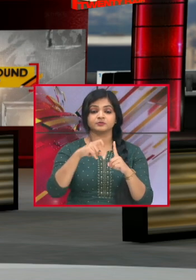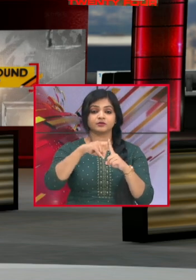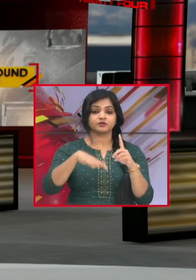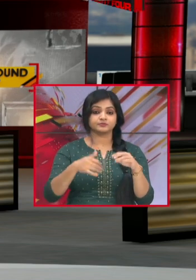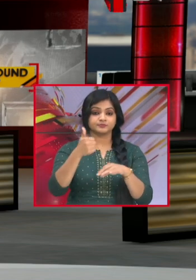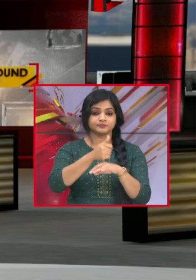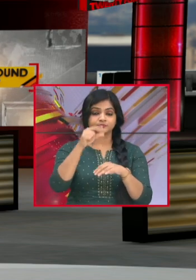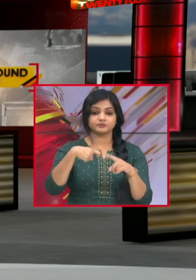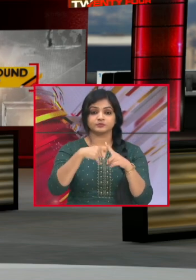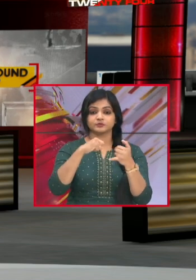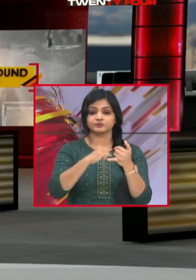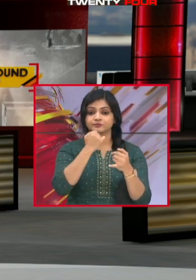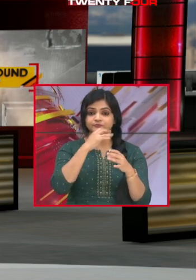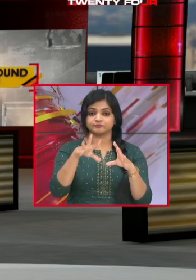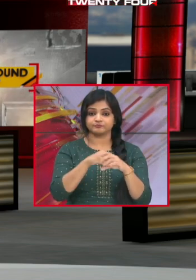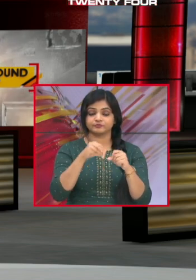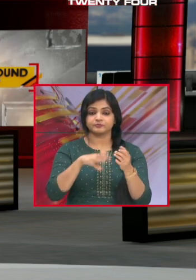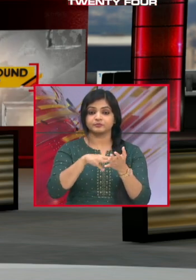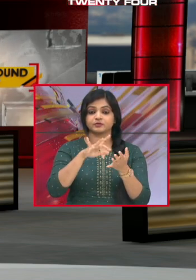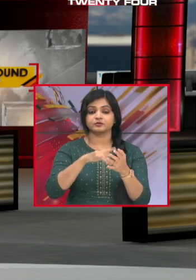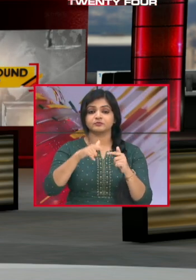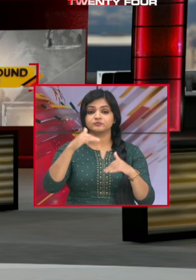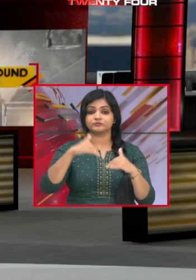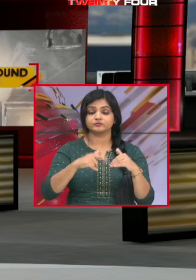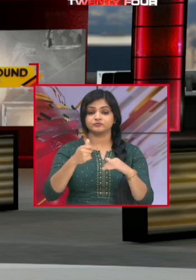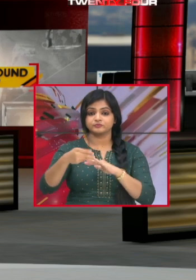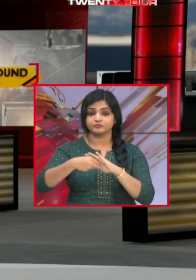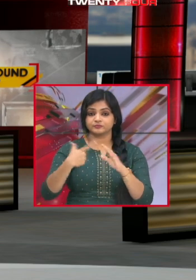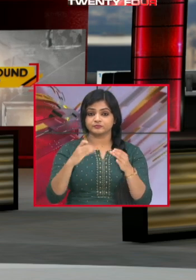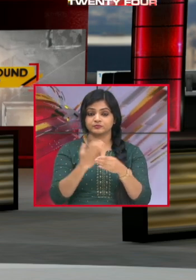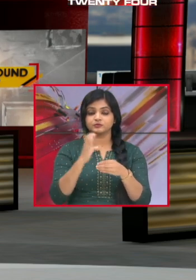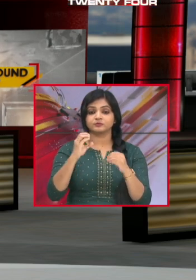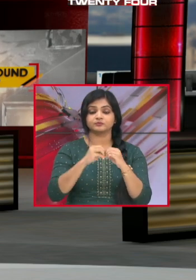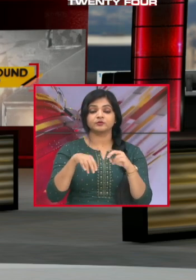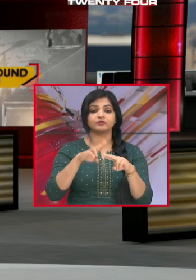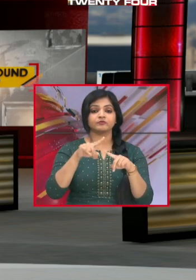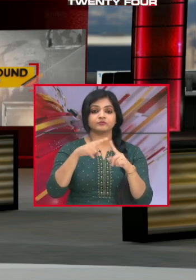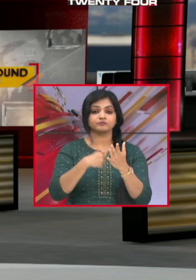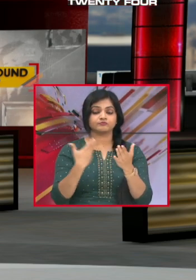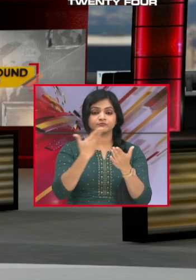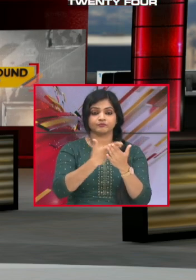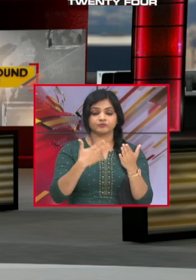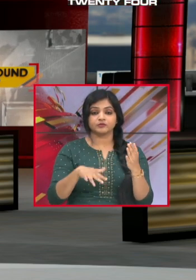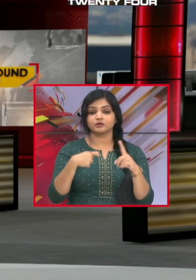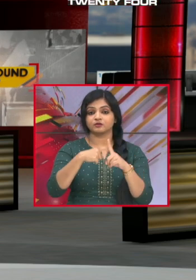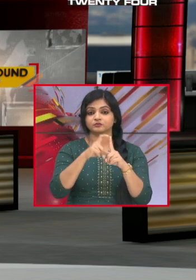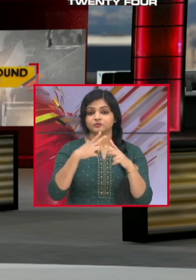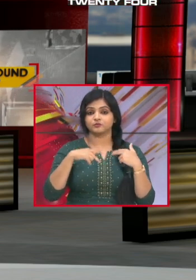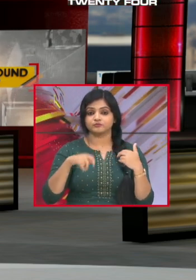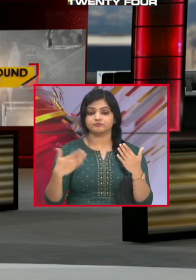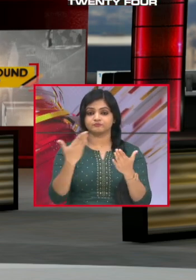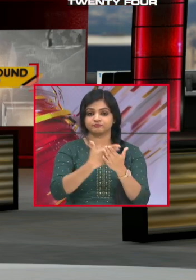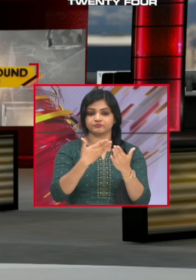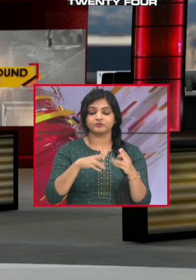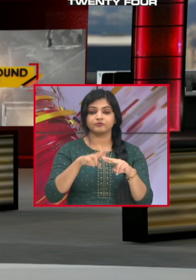അധ്യക്ഷൻ കെ സുരേന്ദ്രന് പ്രതിയായ മഞ്ചേശ്വരം തെരഞ്ഞെടുപ്പ് കോഴക്കേസിൽ ക്രൈംബ്രാഞ്ച് കുറ്റപത്രം സമർപ്പിച്ചിരിക്കുകയാണ്. കാസർഗോഡ് ജില്ലാ സെഷൻസ് കോടതിയിലാണ് കുറ്റപത്രം നൽകിയത്.